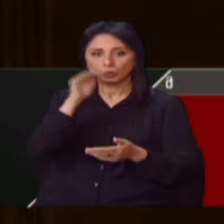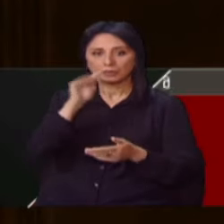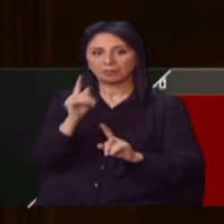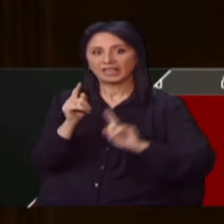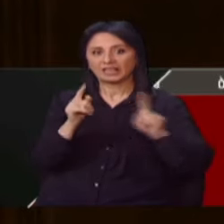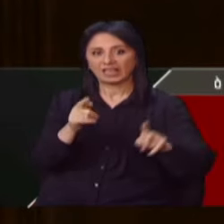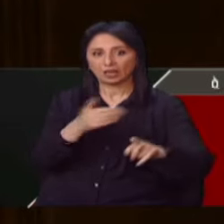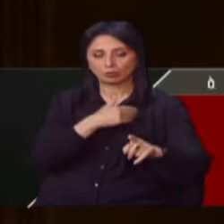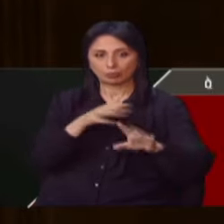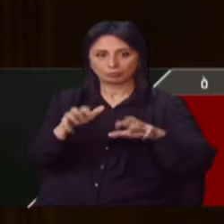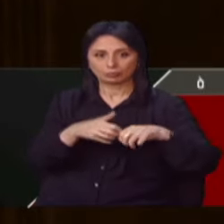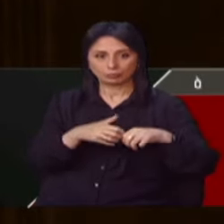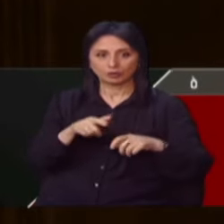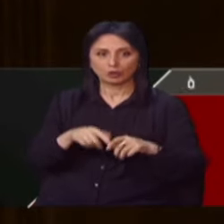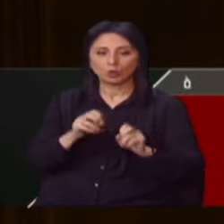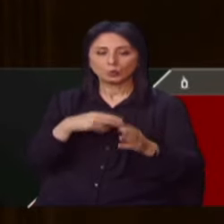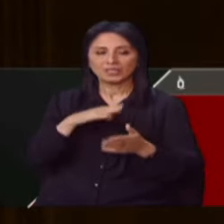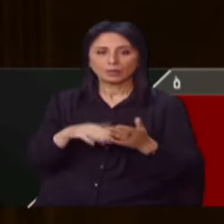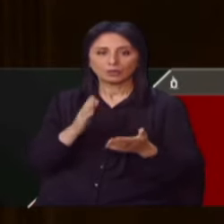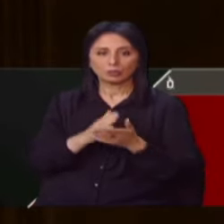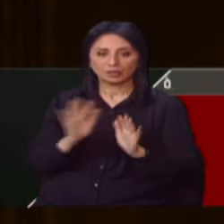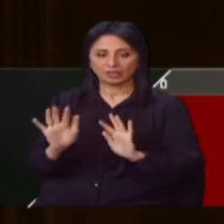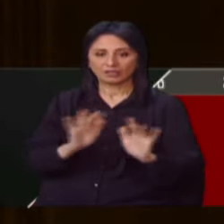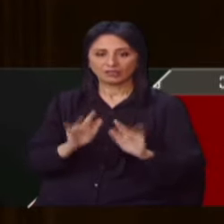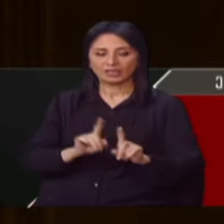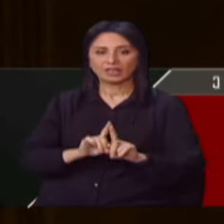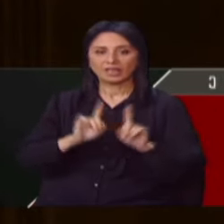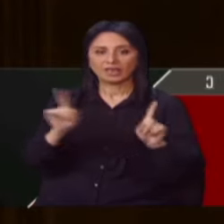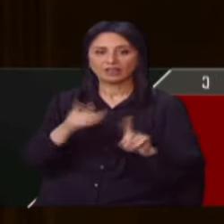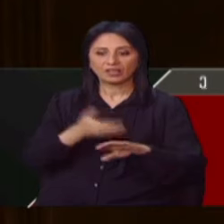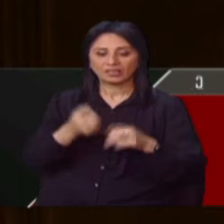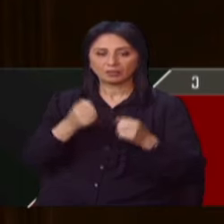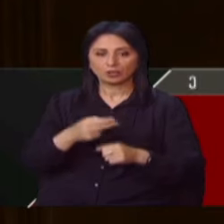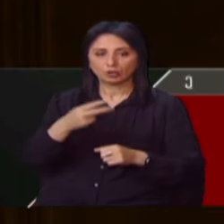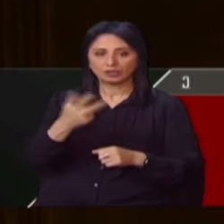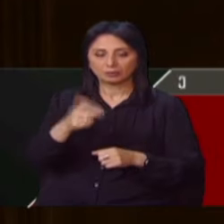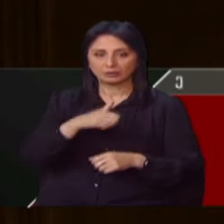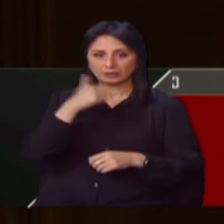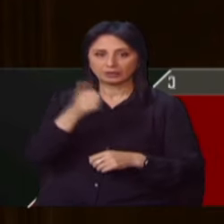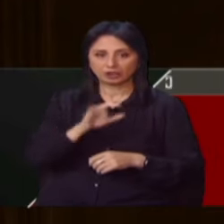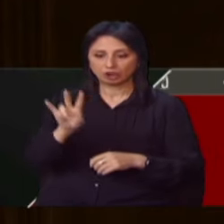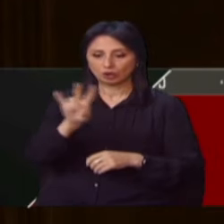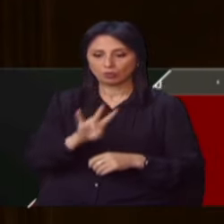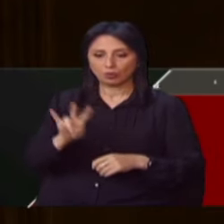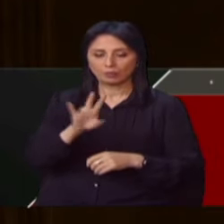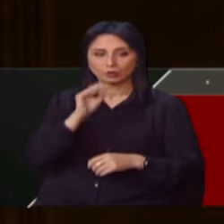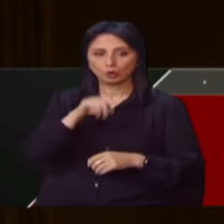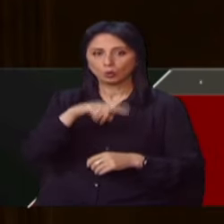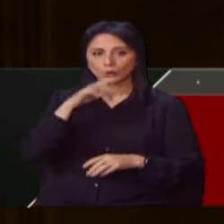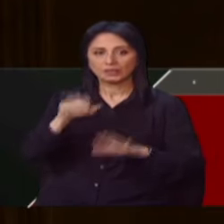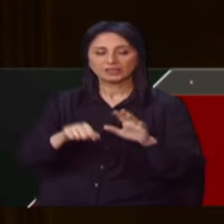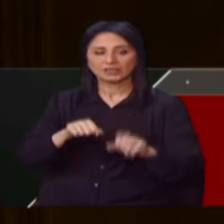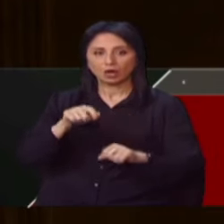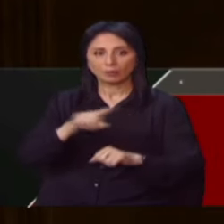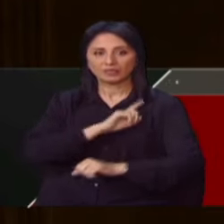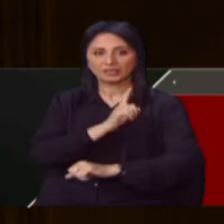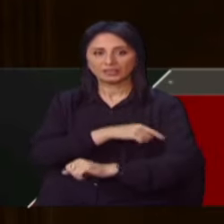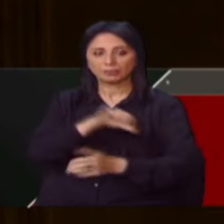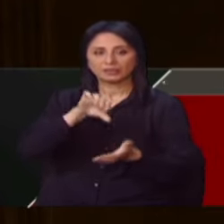ფედერაციის ხელში იქნება. უსაფრთხოების კუთხით არსებული ვითარება განსაკუთრებით დამძიდა 2023 წლის ნოემბერში, როდესაც რუსეთის საოკუპაციო